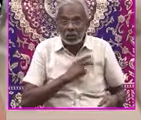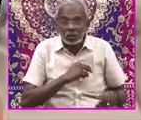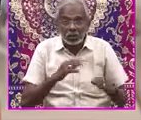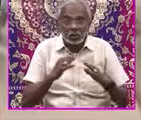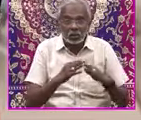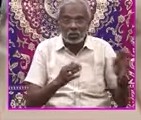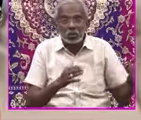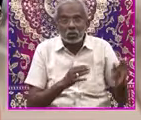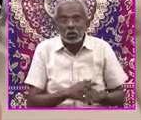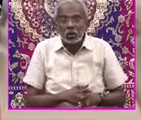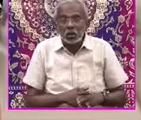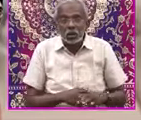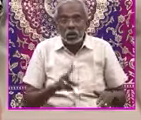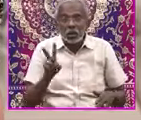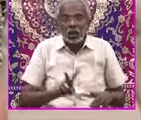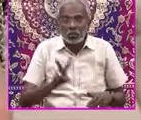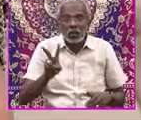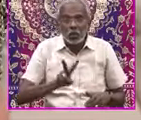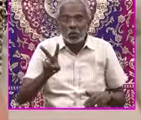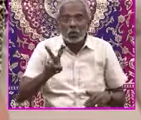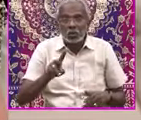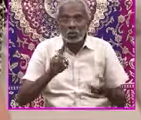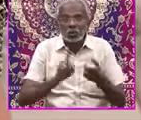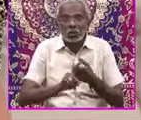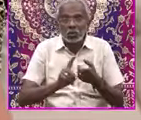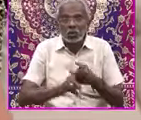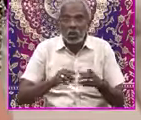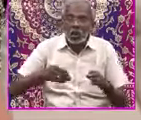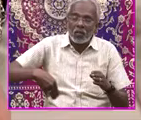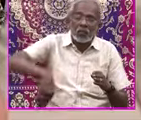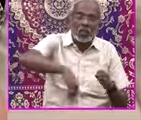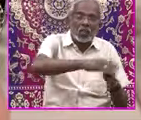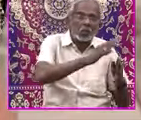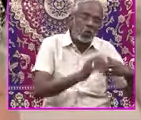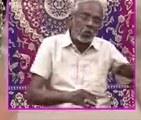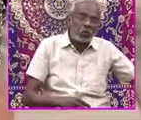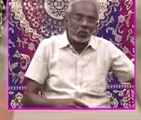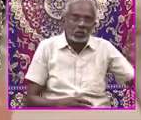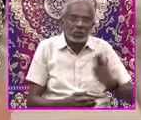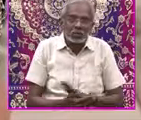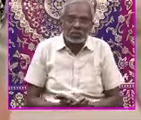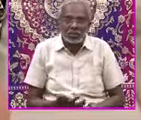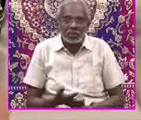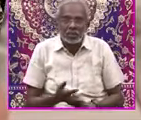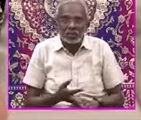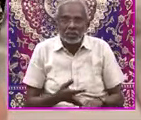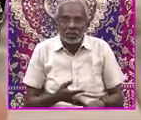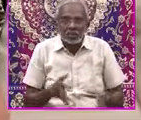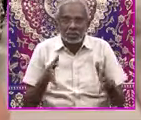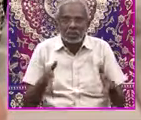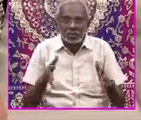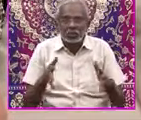வேலூர்ல சண்டையினா சந்த மாமா, நான் வேலிபுரமா ஓடிப்புடுவான் சந்த மாமா அப்படின்னு போரை பார்த்து பயப்படுறவங்களை